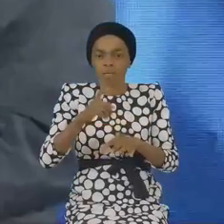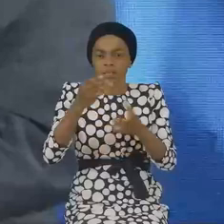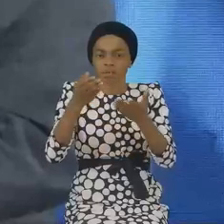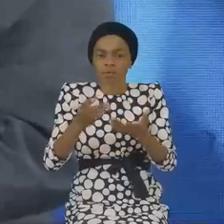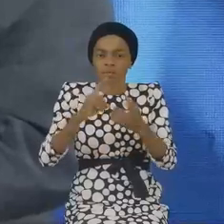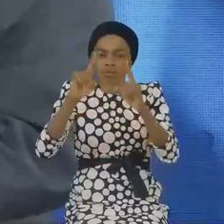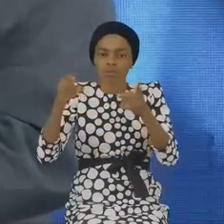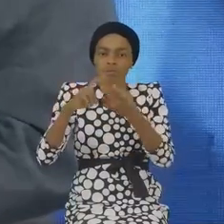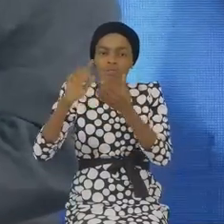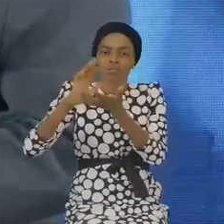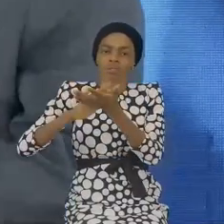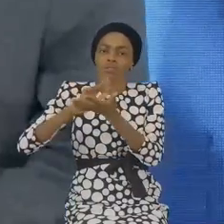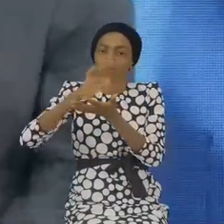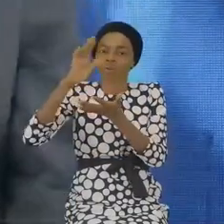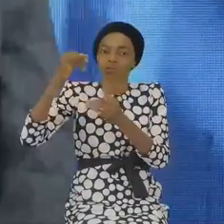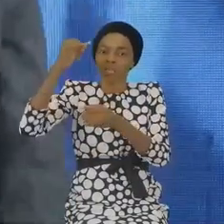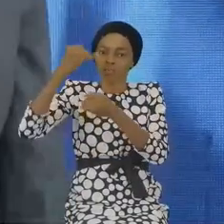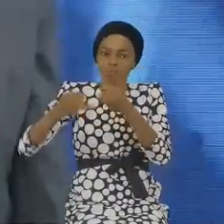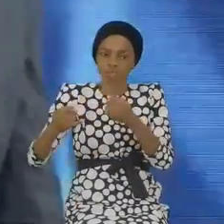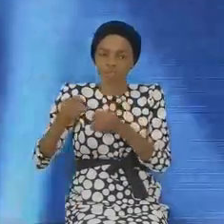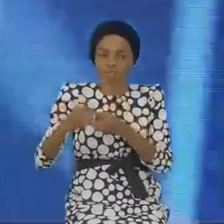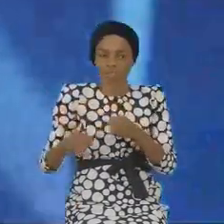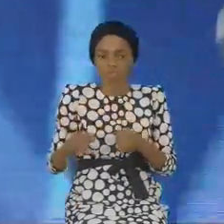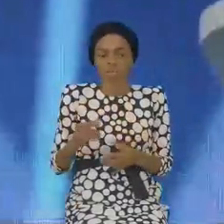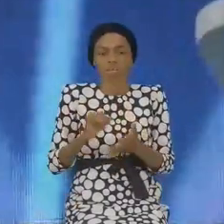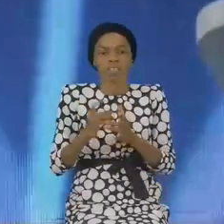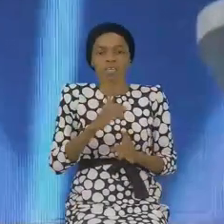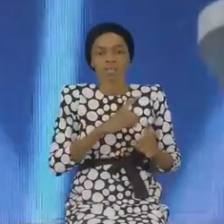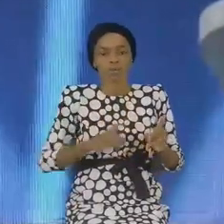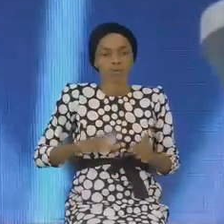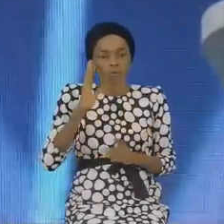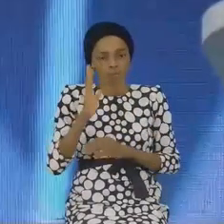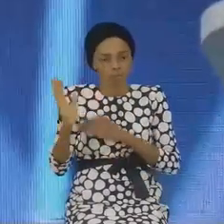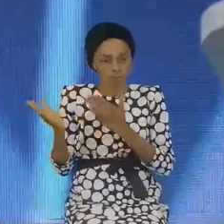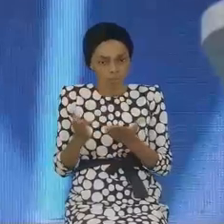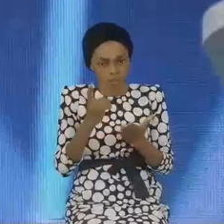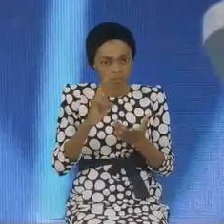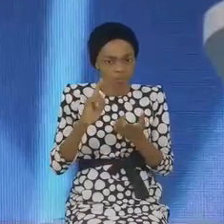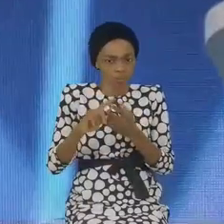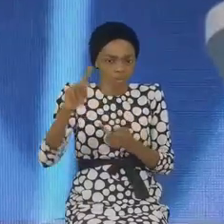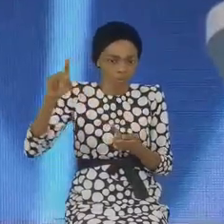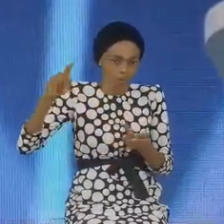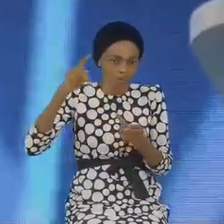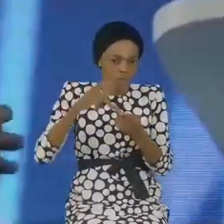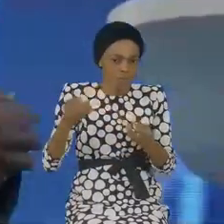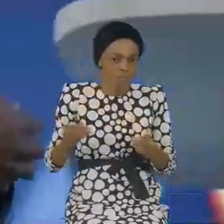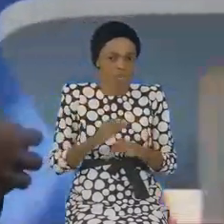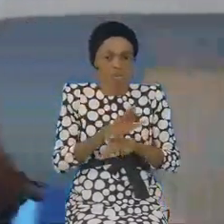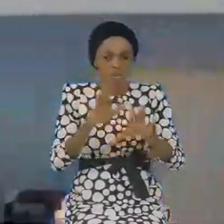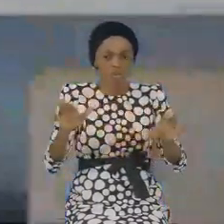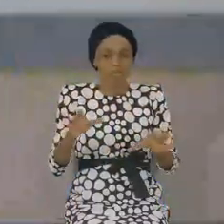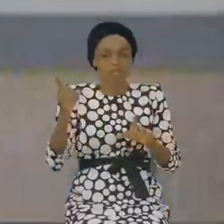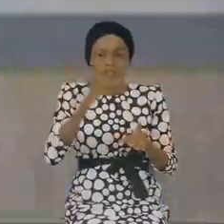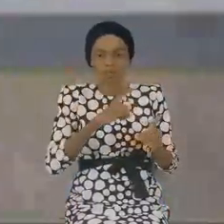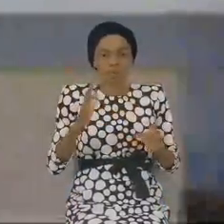passer à la glorification, à l'étape finale, que le Seigneur vous conduise à ce pays parfait. Et il vous conduira à Bela.